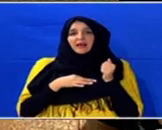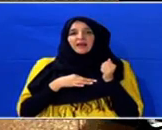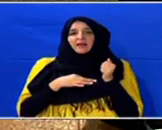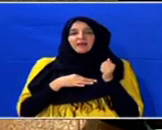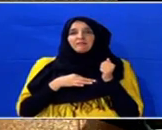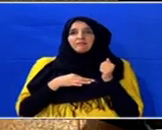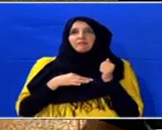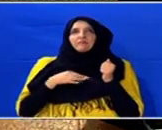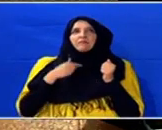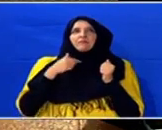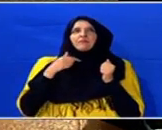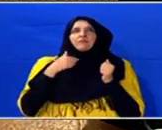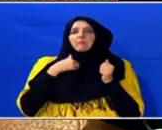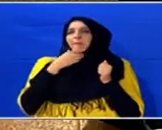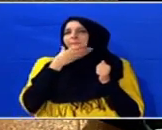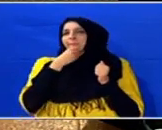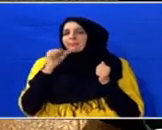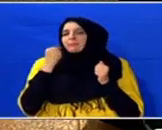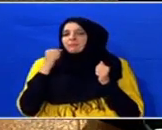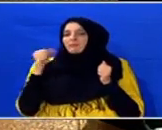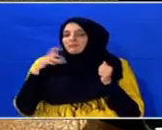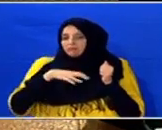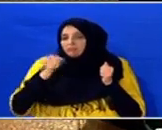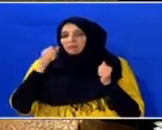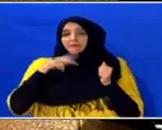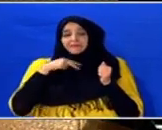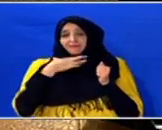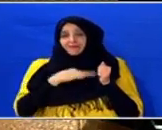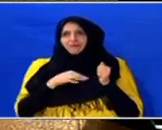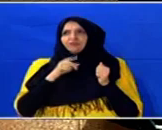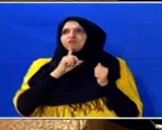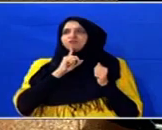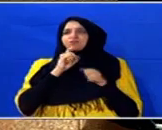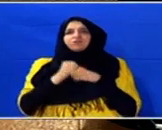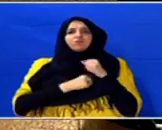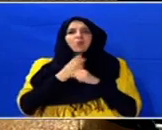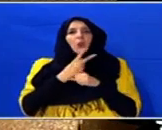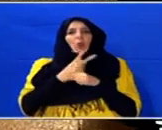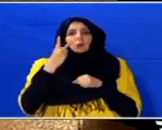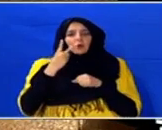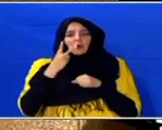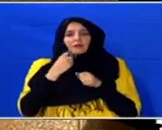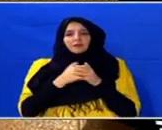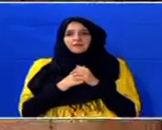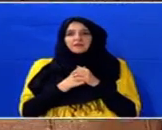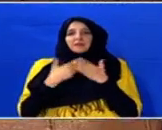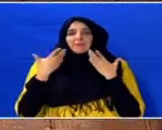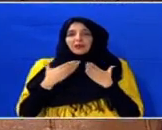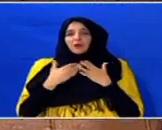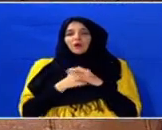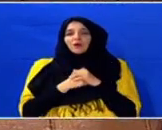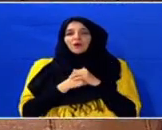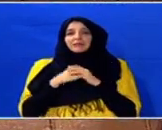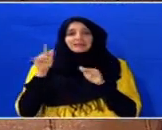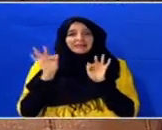صغيره مولات عامين، ودوكا عمتها كي